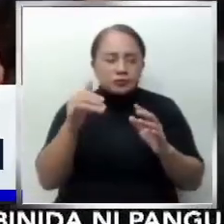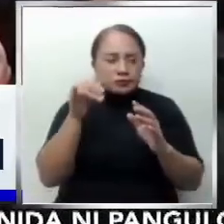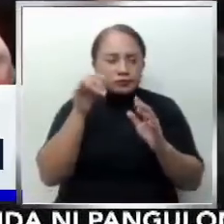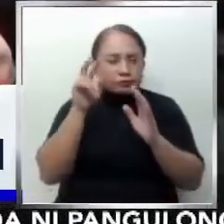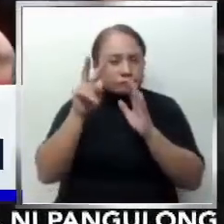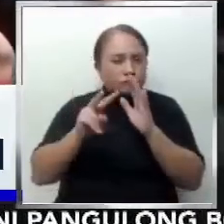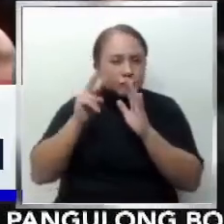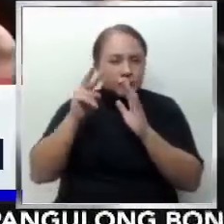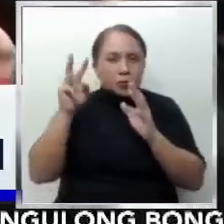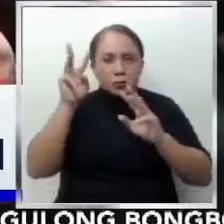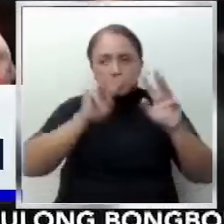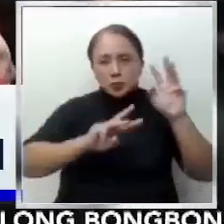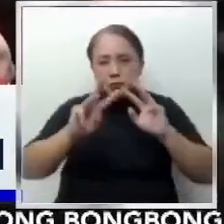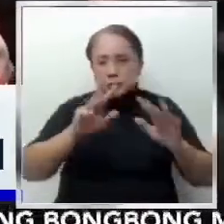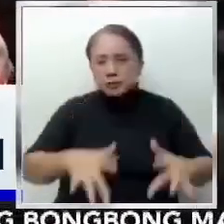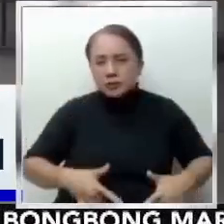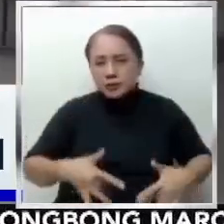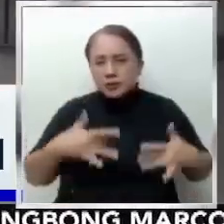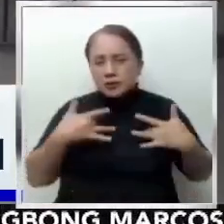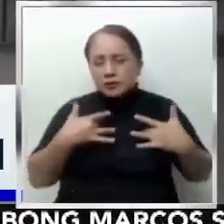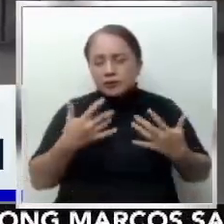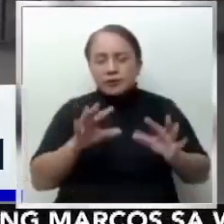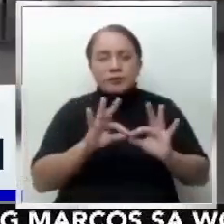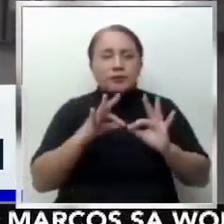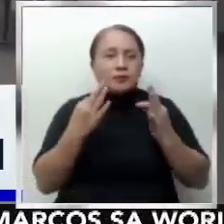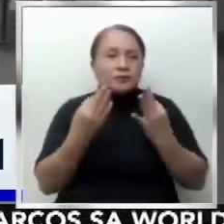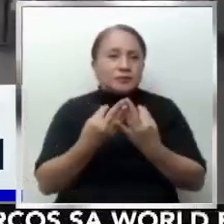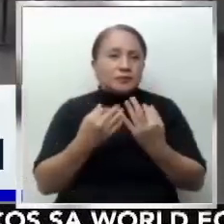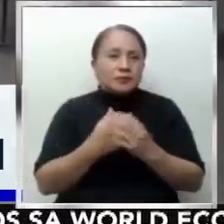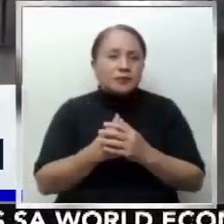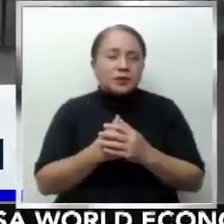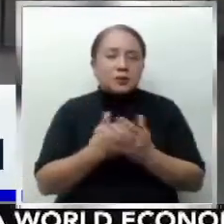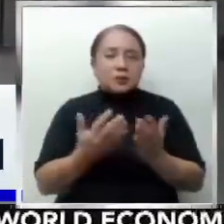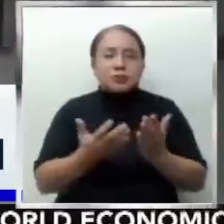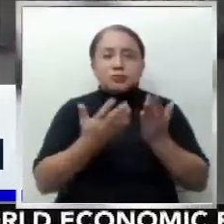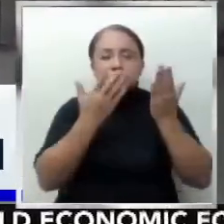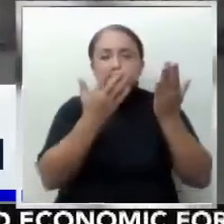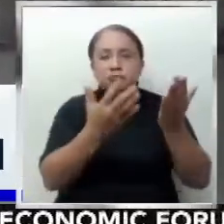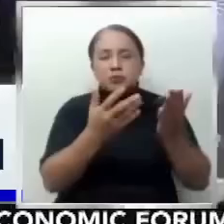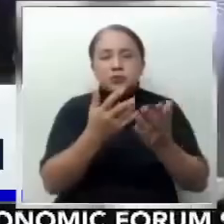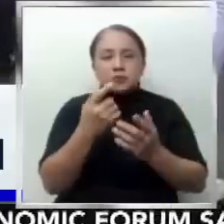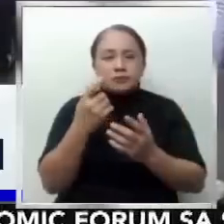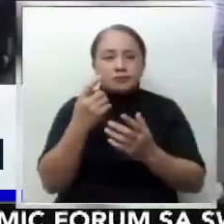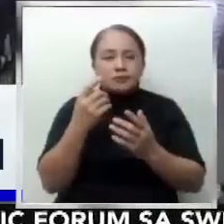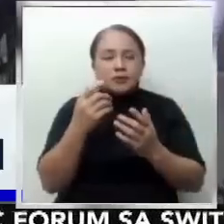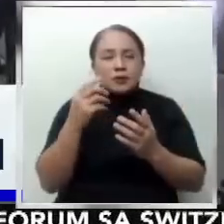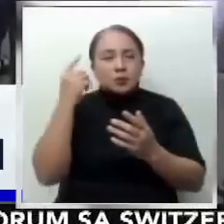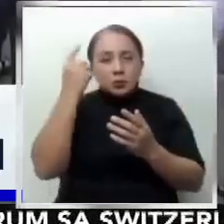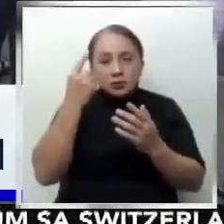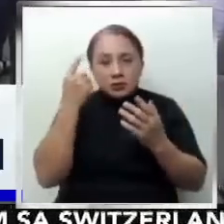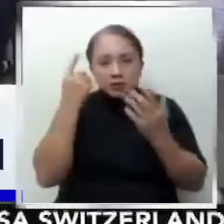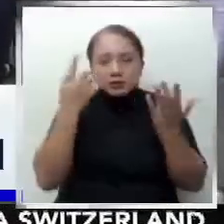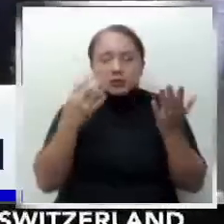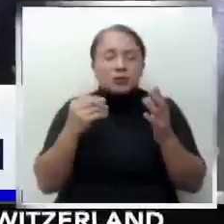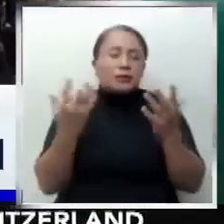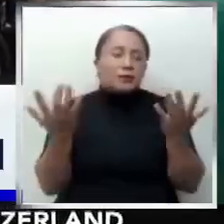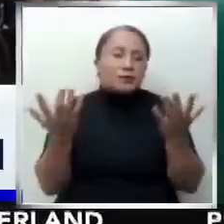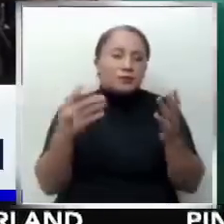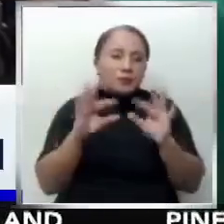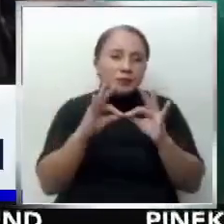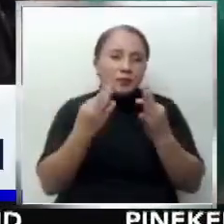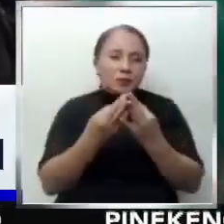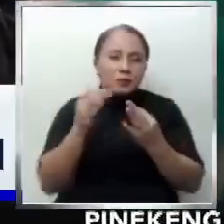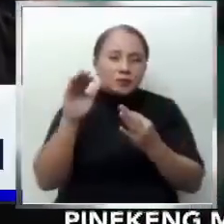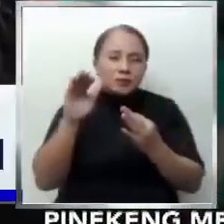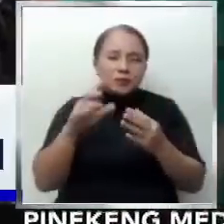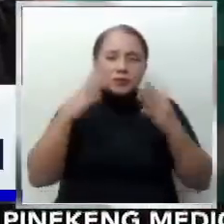kanyang buhay at sa kanyang pamilya. Maghahain ang motion for reconsideration ng pamilya para iapila ang resolusyon.